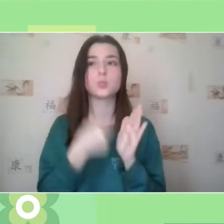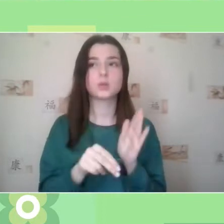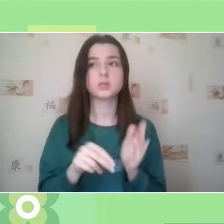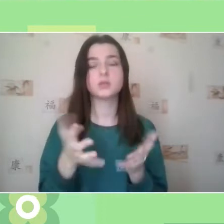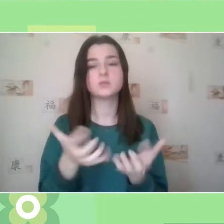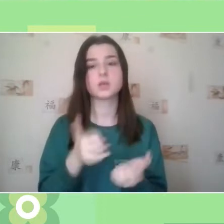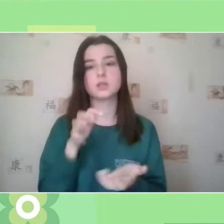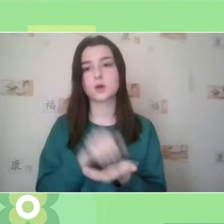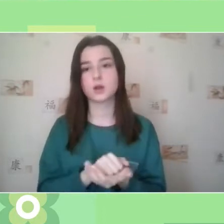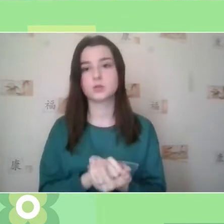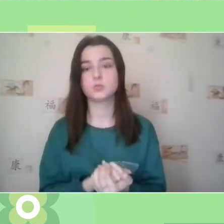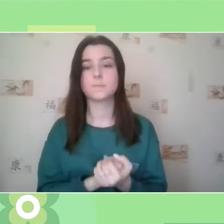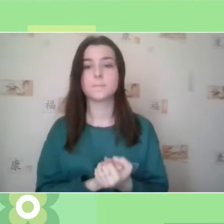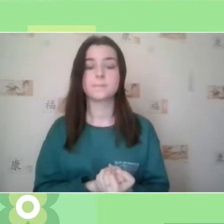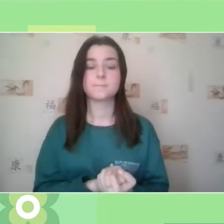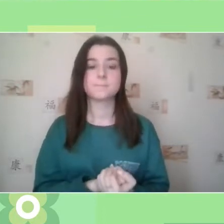взяти в оренду.